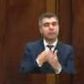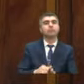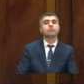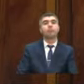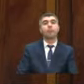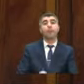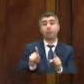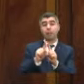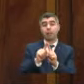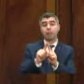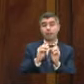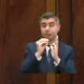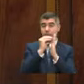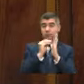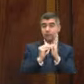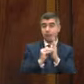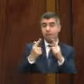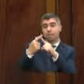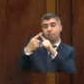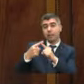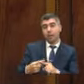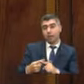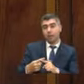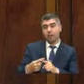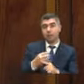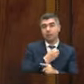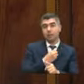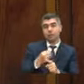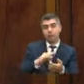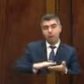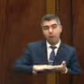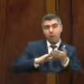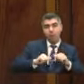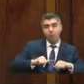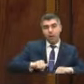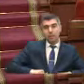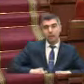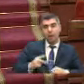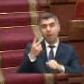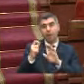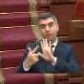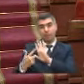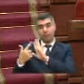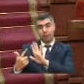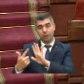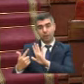أن الاعتمادات المالية المخصصة للصحة أيضا شهدت تطور كبير منذ